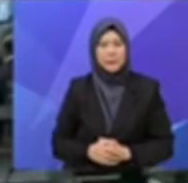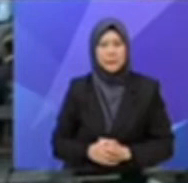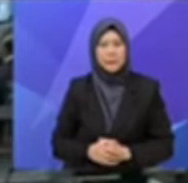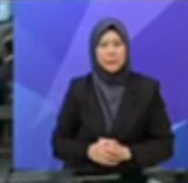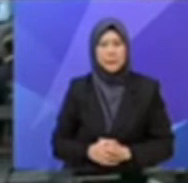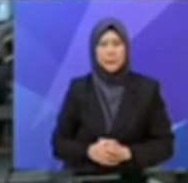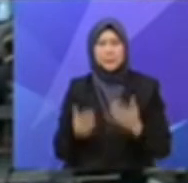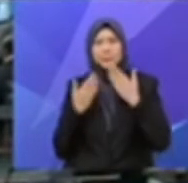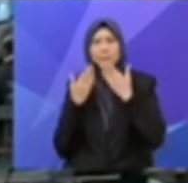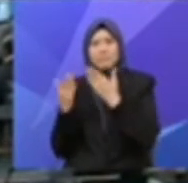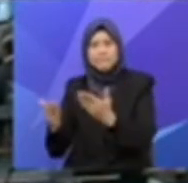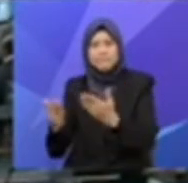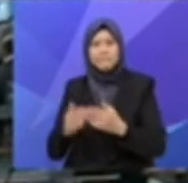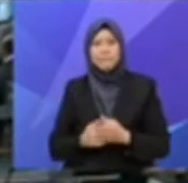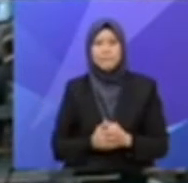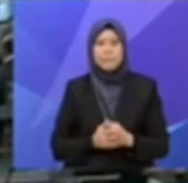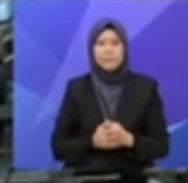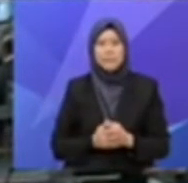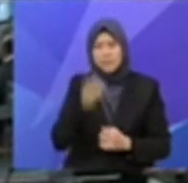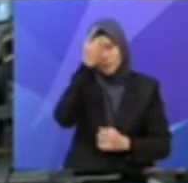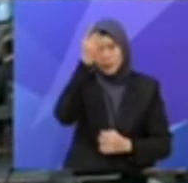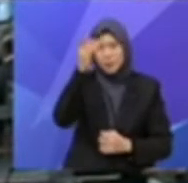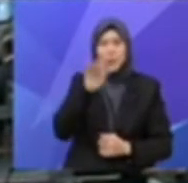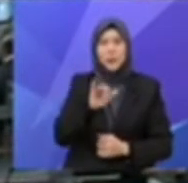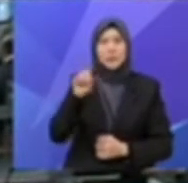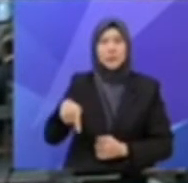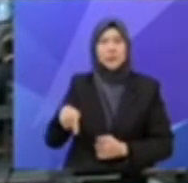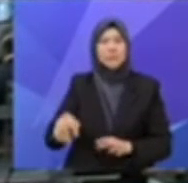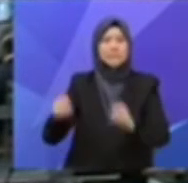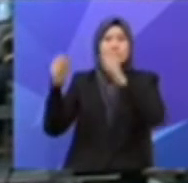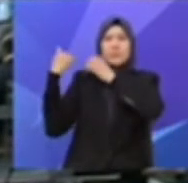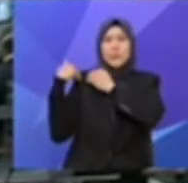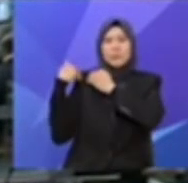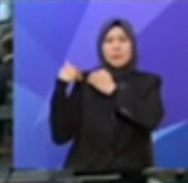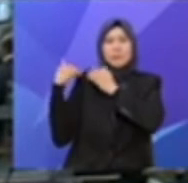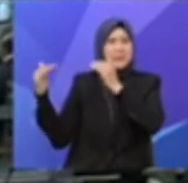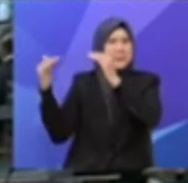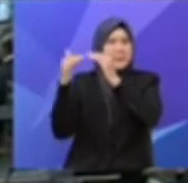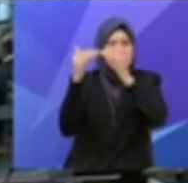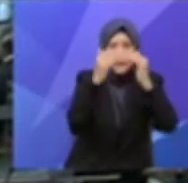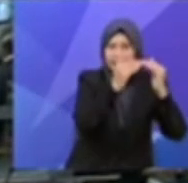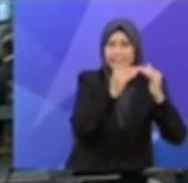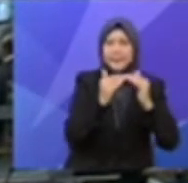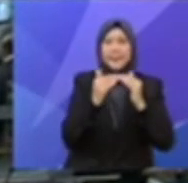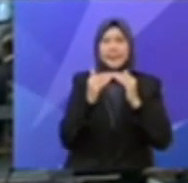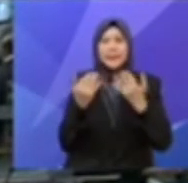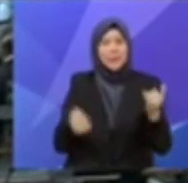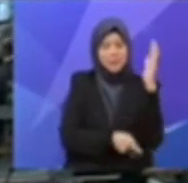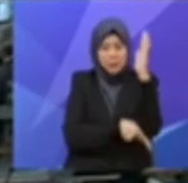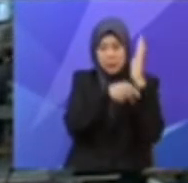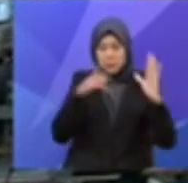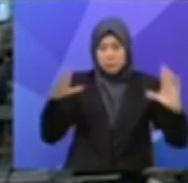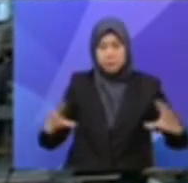Terima kasih dah tuh yang dipertua melaksanakan tugas penuh saksama balimoon